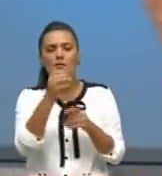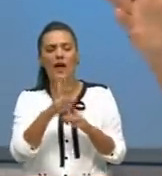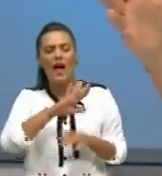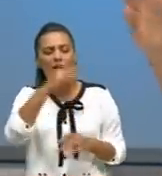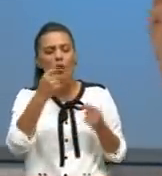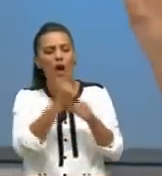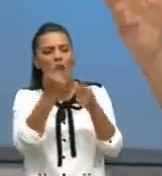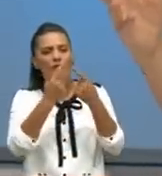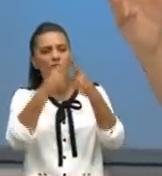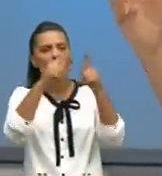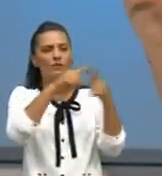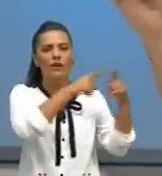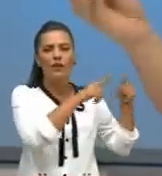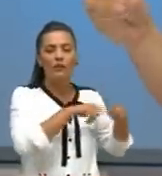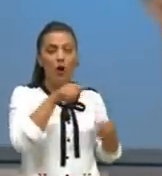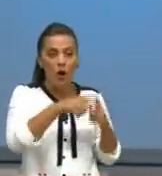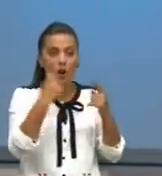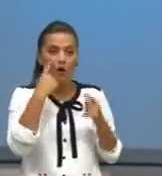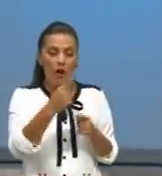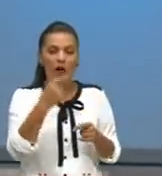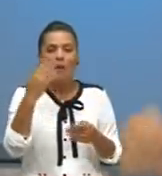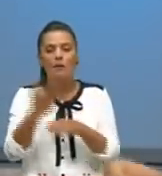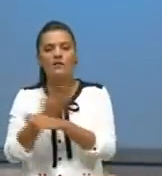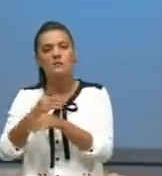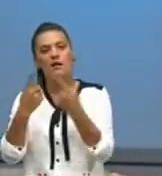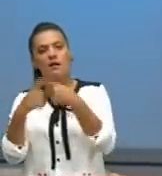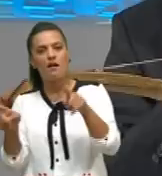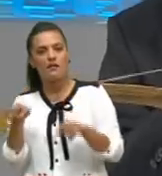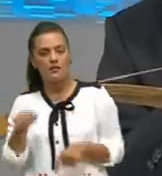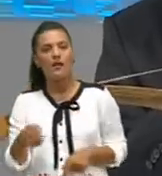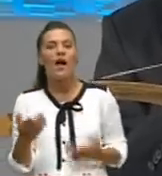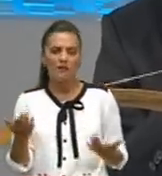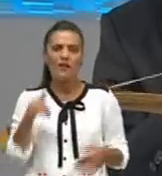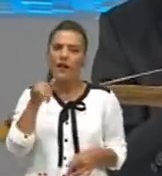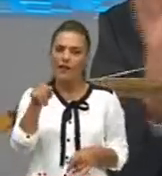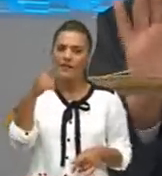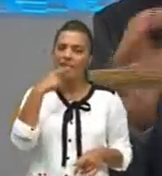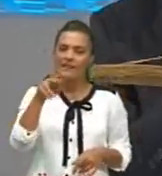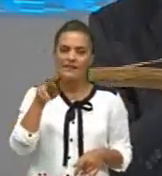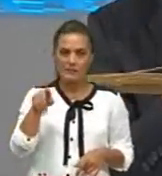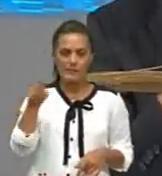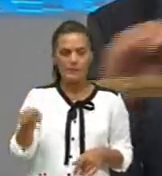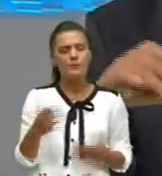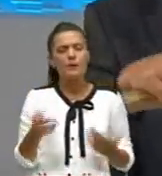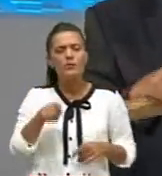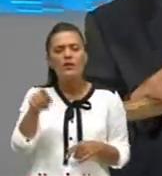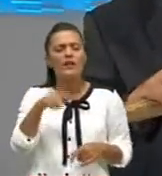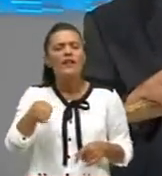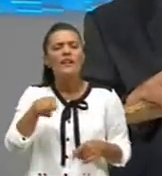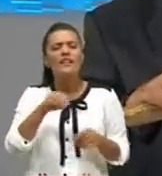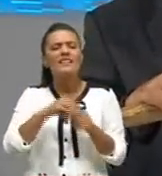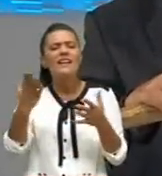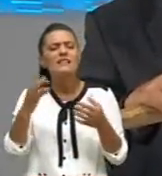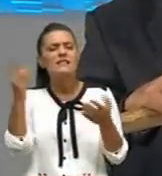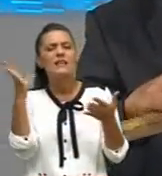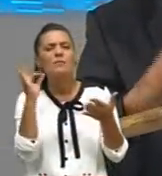Yerin görevi ayrı, fonksiyonu ayrı. O fonksiyona evet. göre de malzemesi ayrı. Evet. Doğru mudur? Peki, evet aynen öyle. Peki bunları nasıl yapıştıracağız